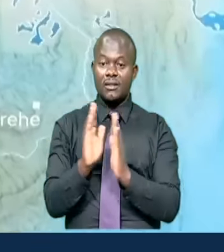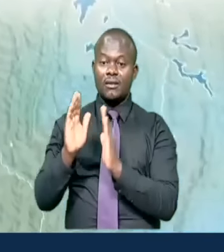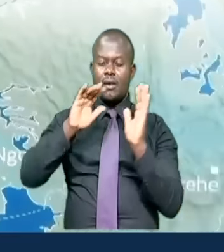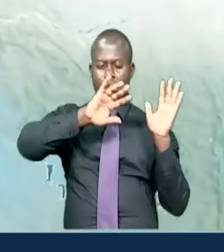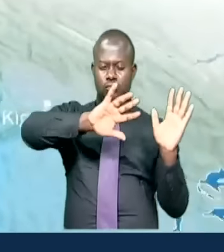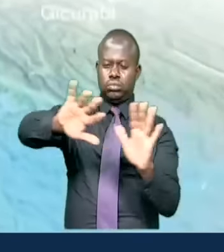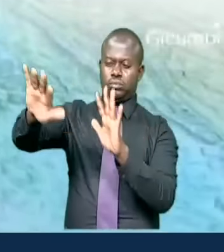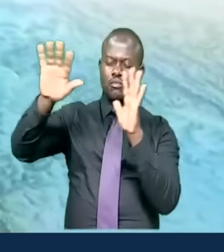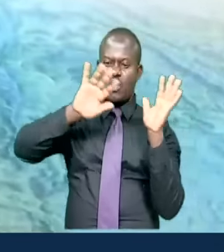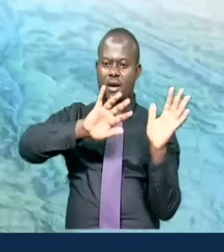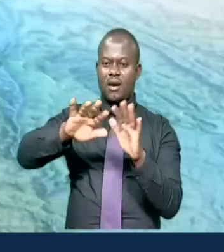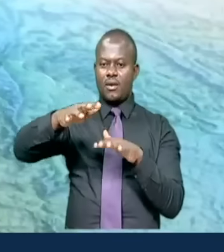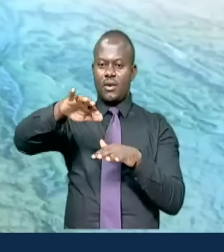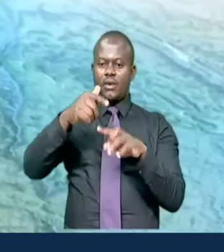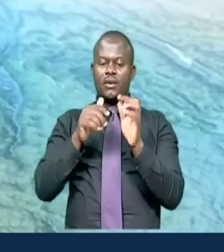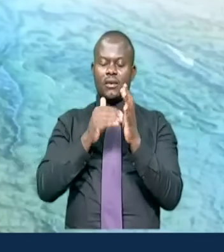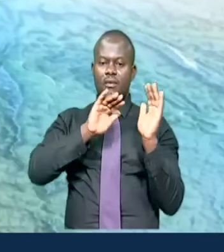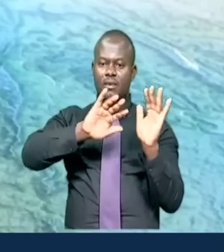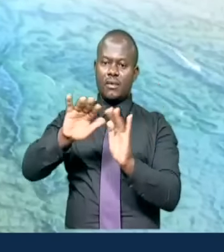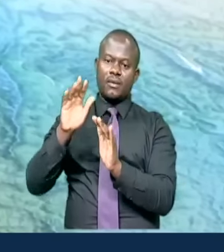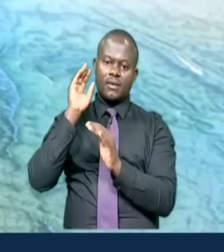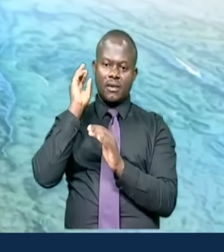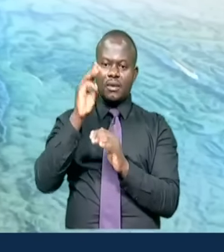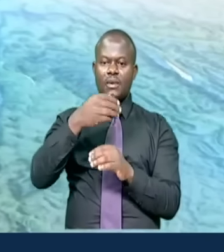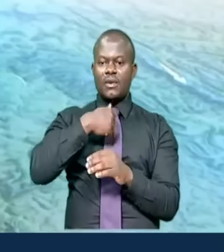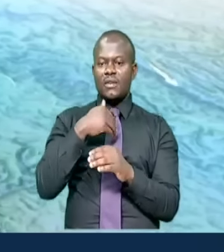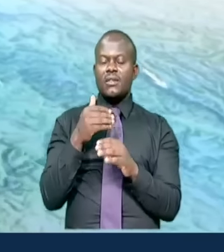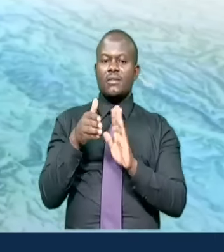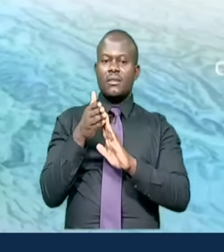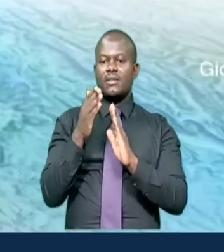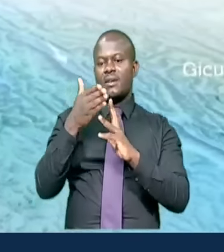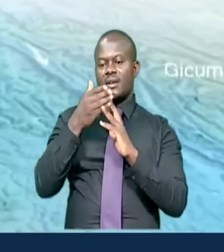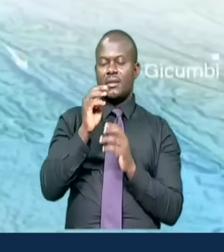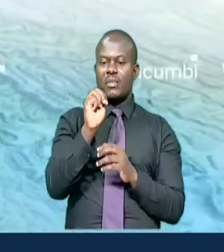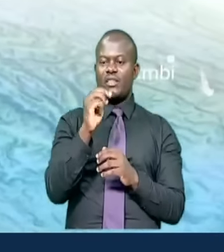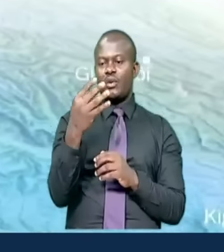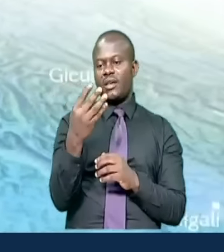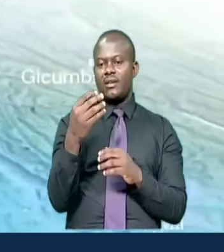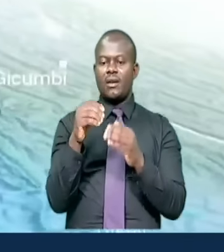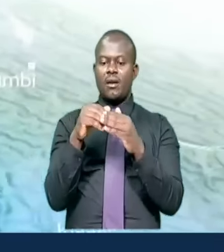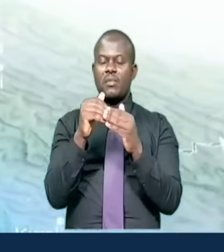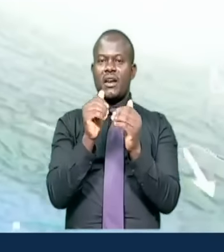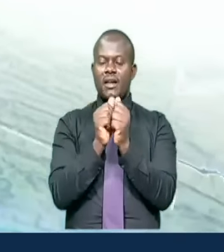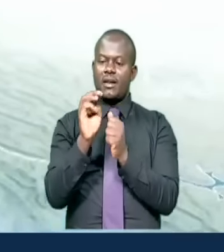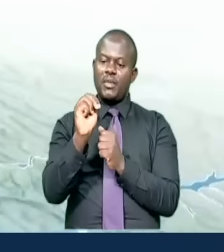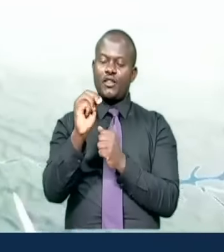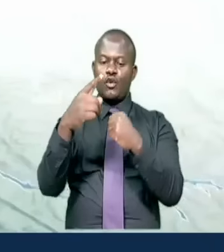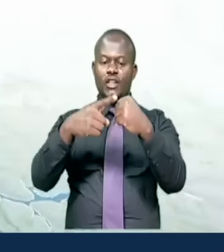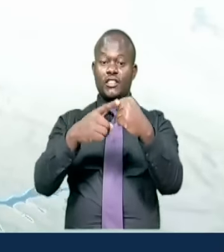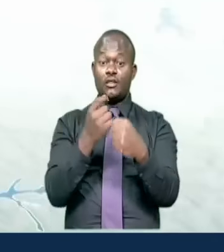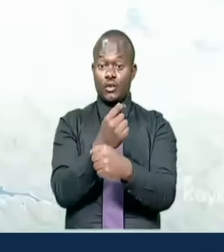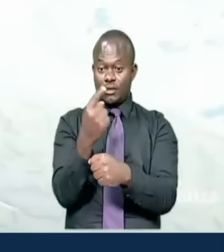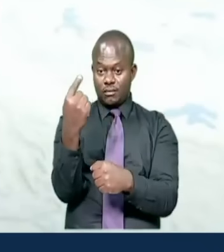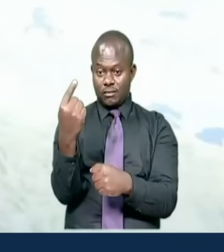umuyaga uringaniye ndetse uyu muyaga ukazaba ufite umuvuduko uri hagati ya metero enye ndetse na metero esheshatu ku